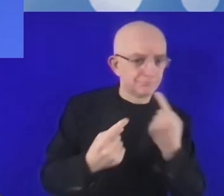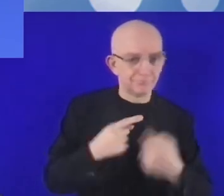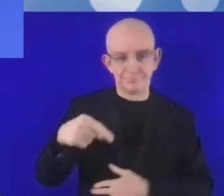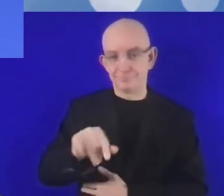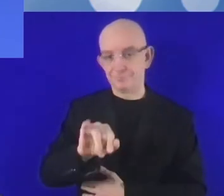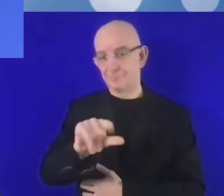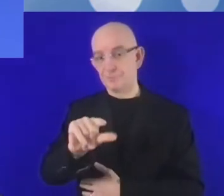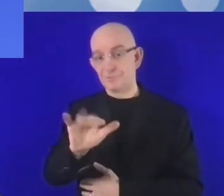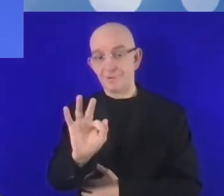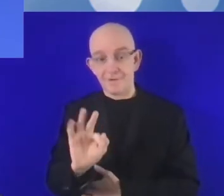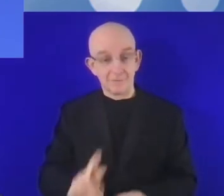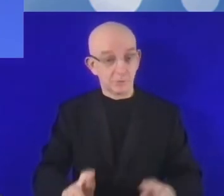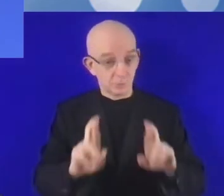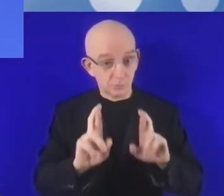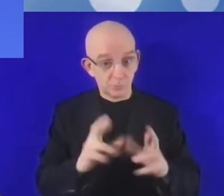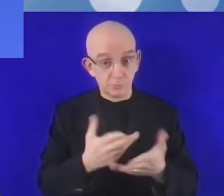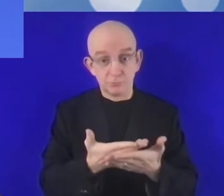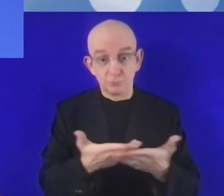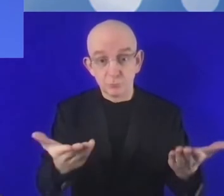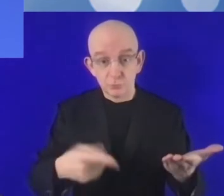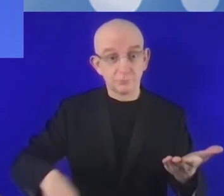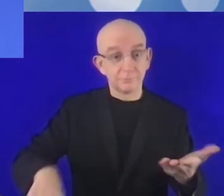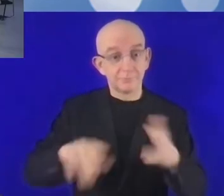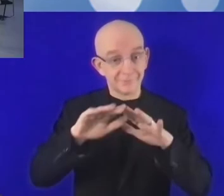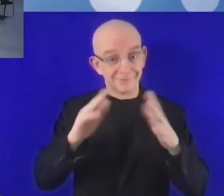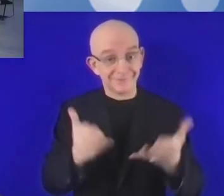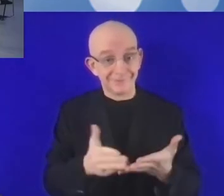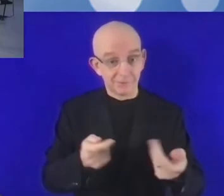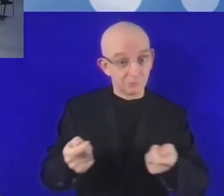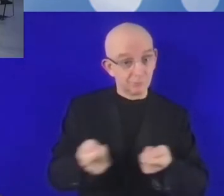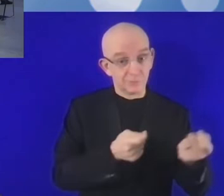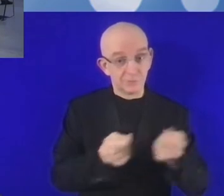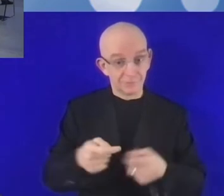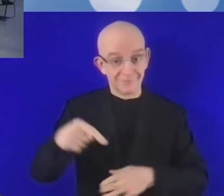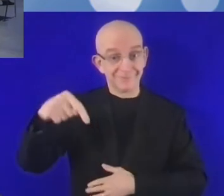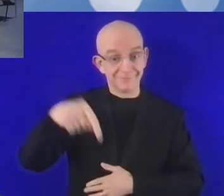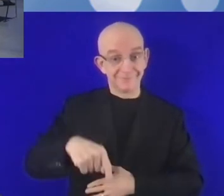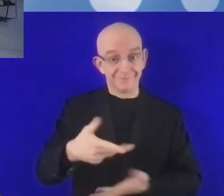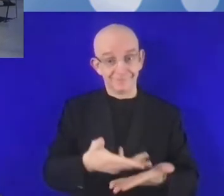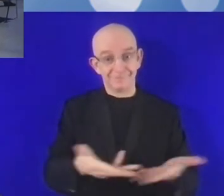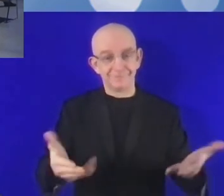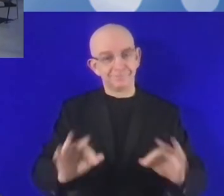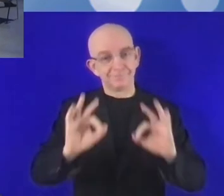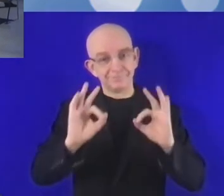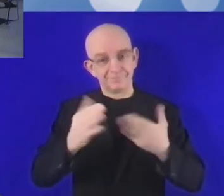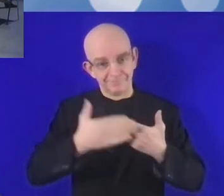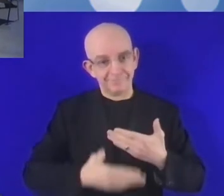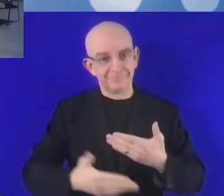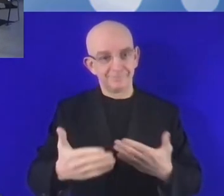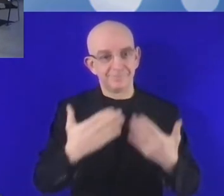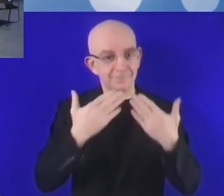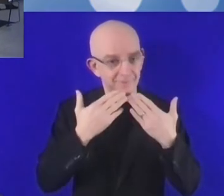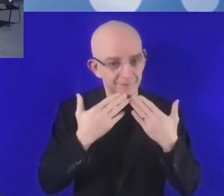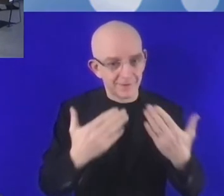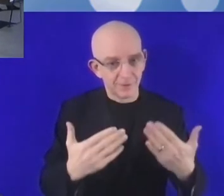plus juste. Et j'espère que vous serez des acteurs de ces changements positifs lors de cet IGF 2021. Merci pour votre